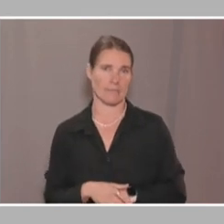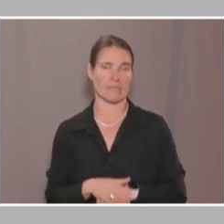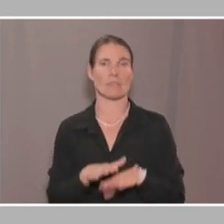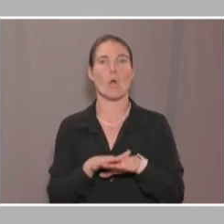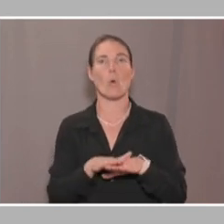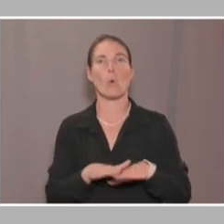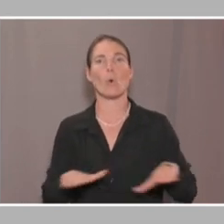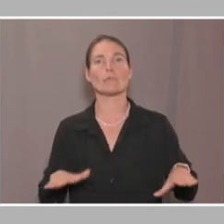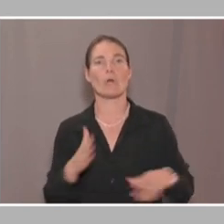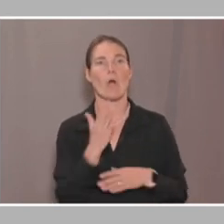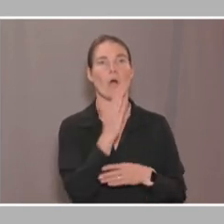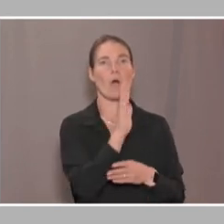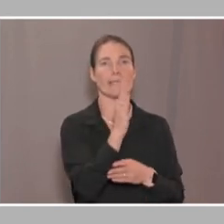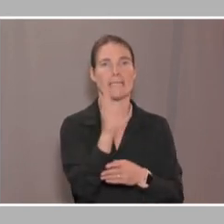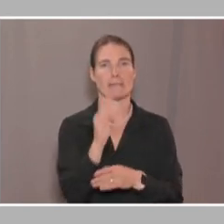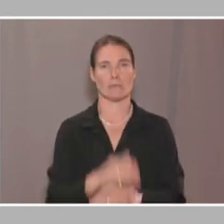Grundorientierungen.